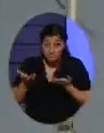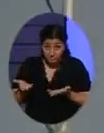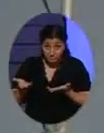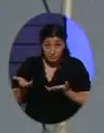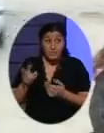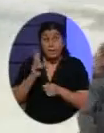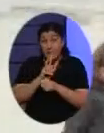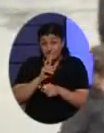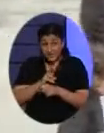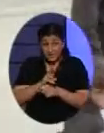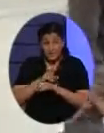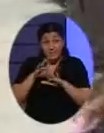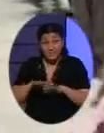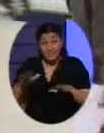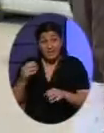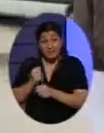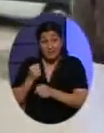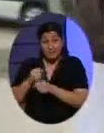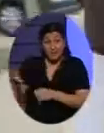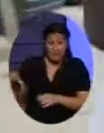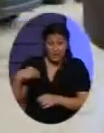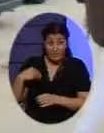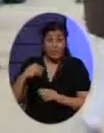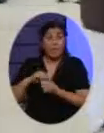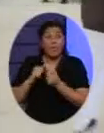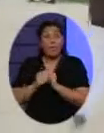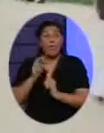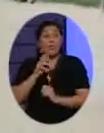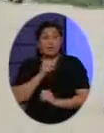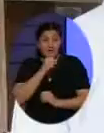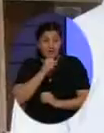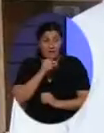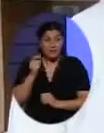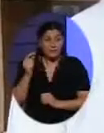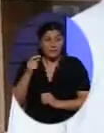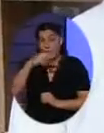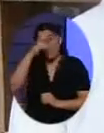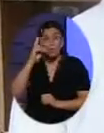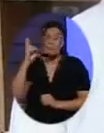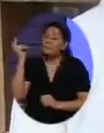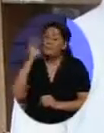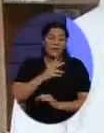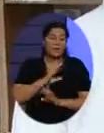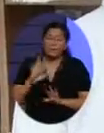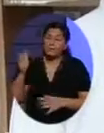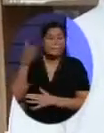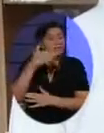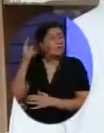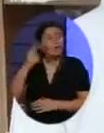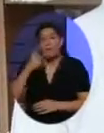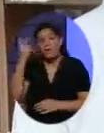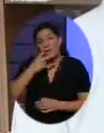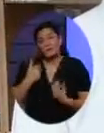צריך בייביסיטר, לקחת את הילדים לעבודה, אולי להקפיץ את הסבתא? ההורים צריכים להבין אותנו, המדינה חייבת להבין אותנו.